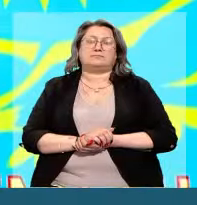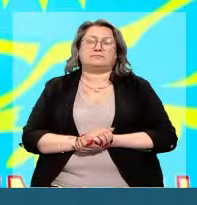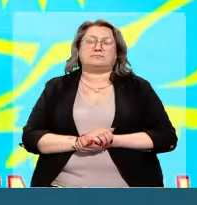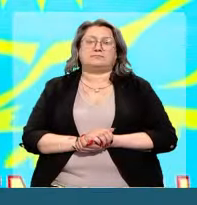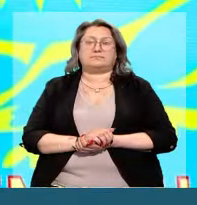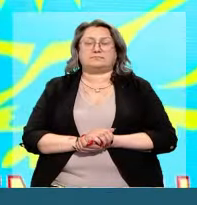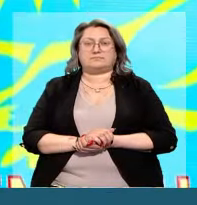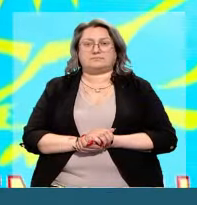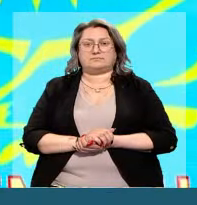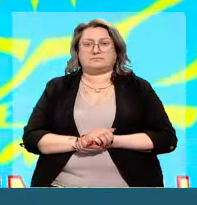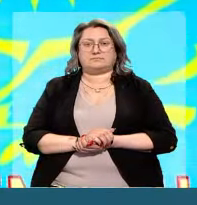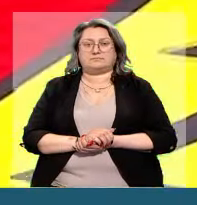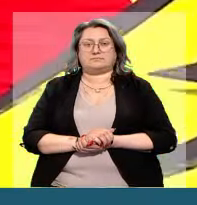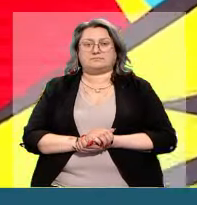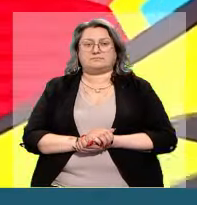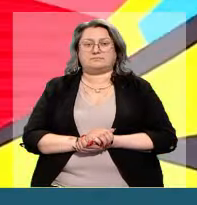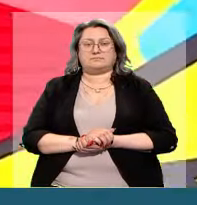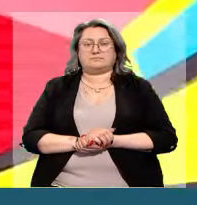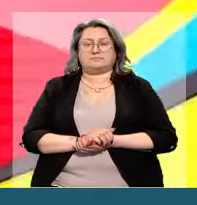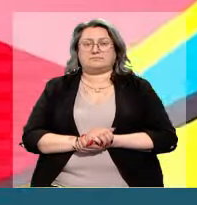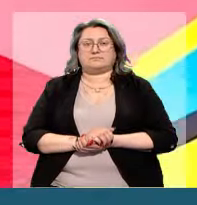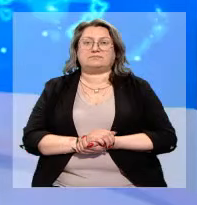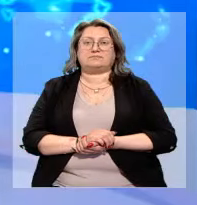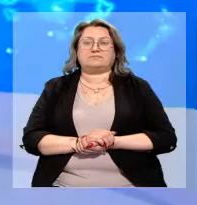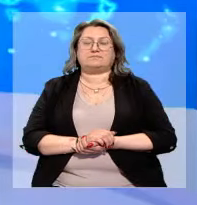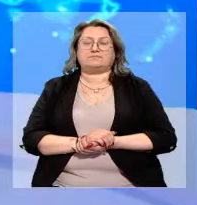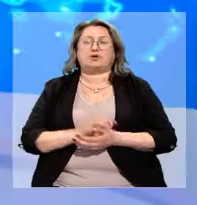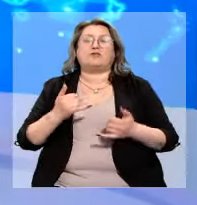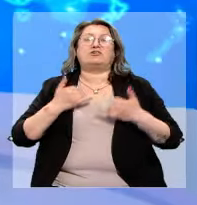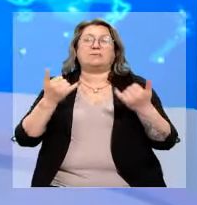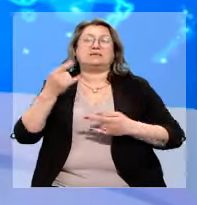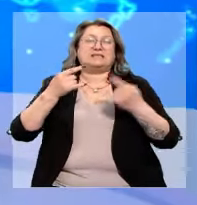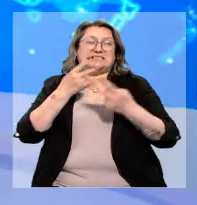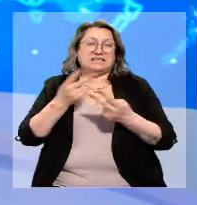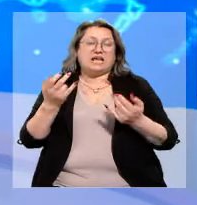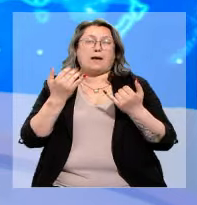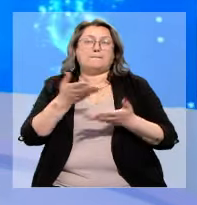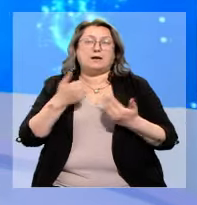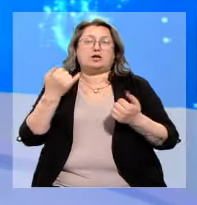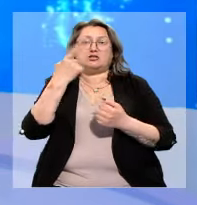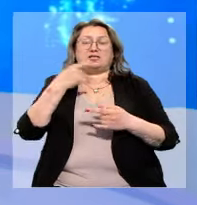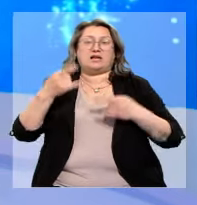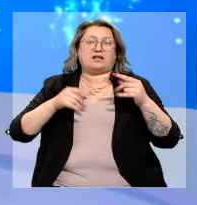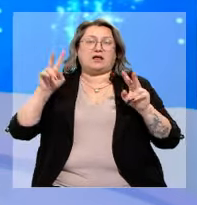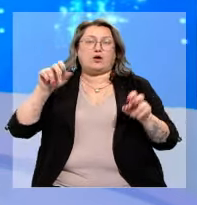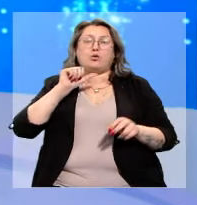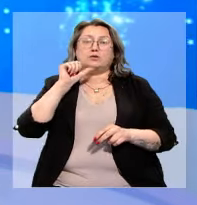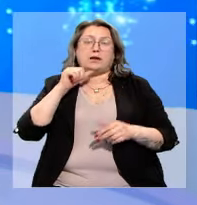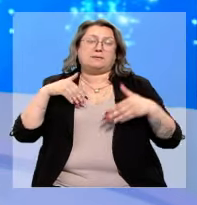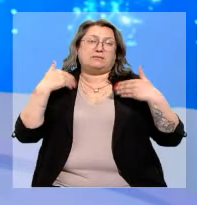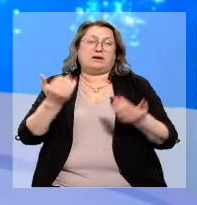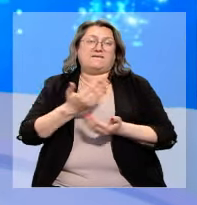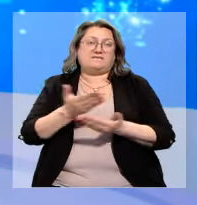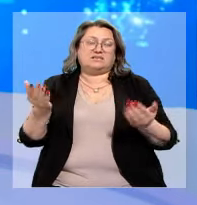пыль. Алмажана Манкельдинова, Алексей Руденко, телеканал «Кустанай». Уважаемые телезрители, ну а мы от лица телеканала «Кустанай»